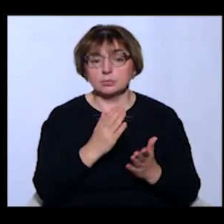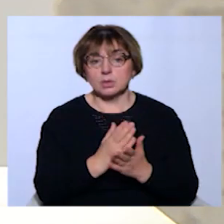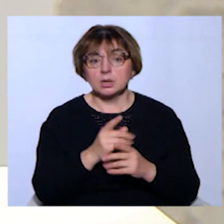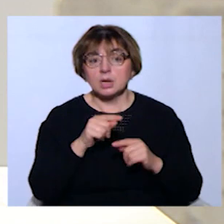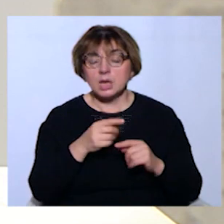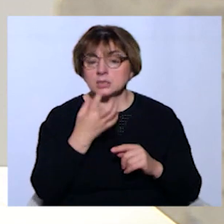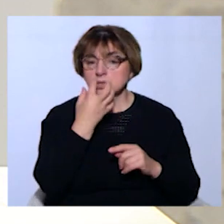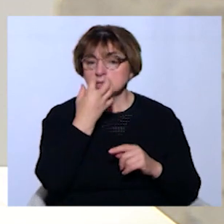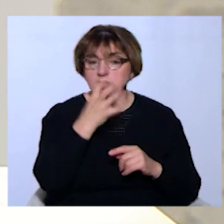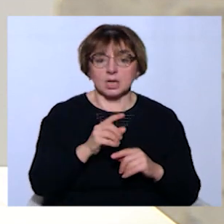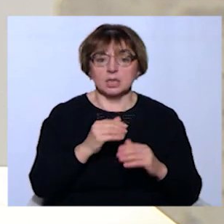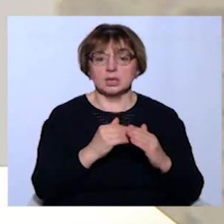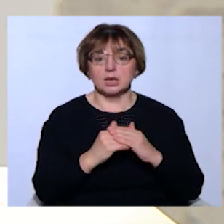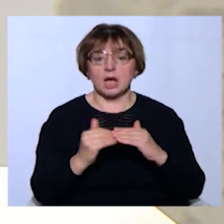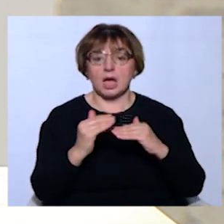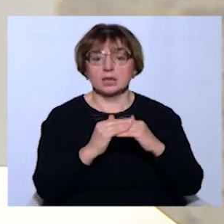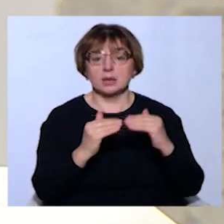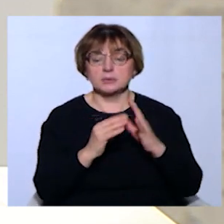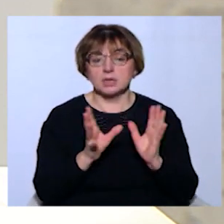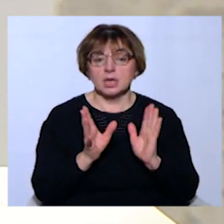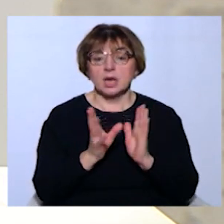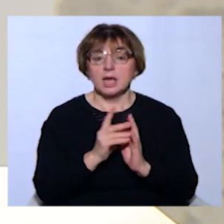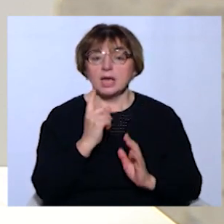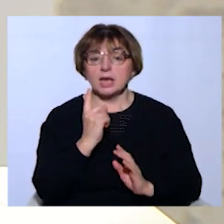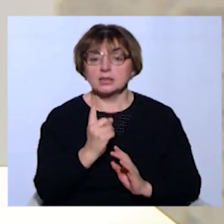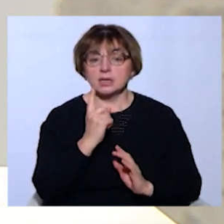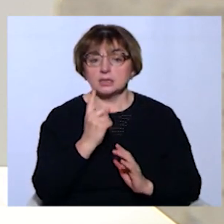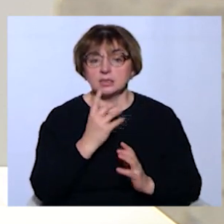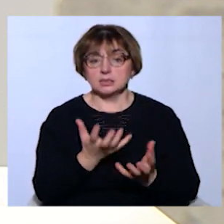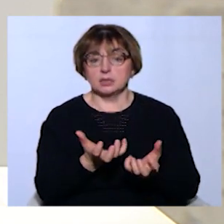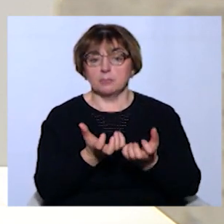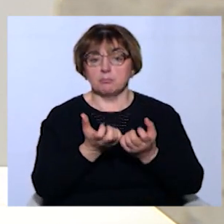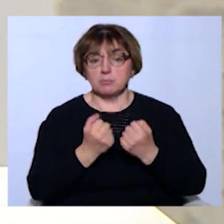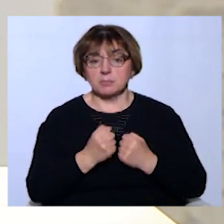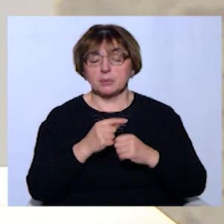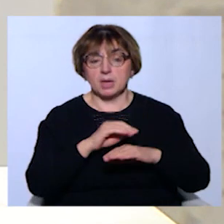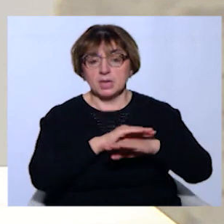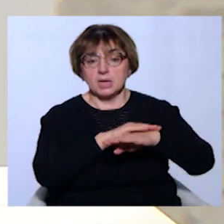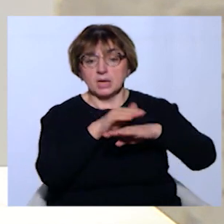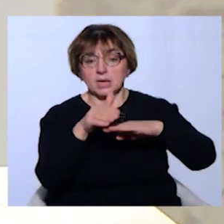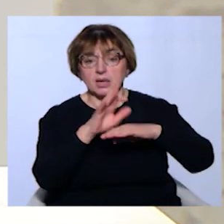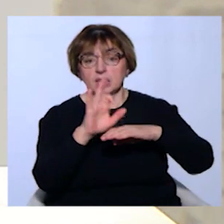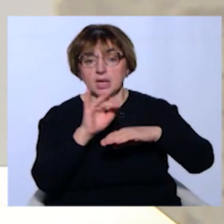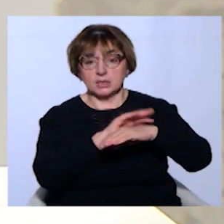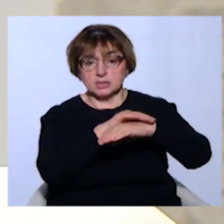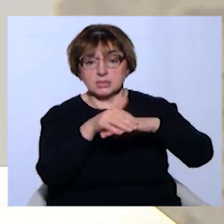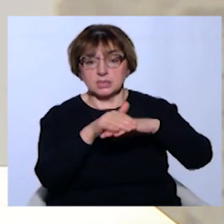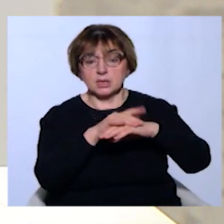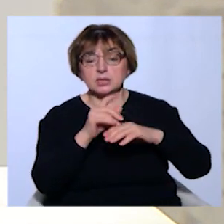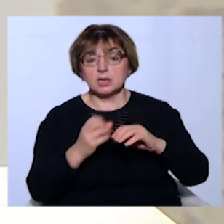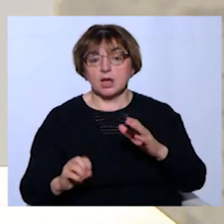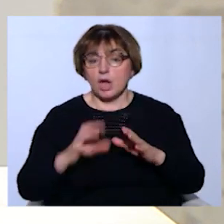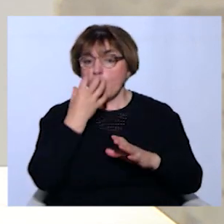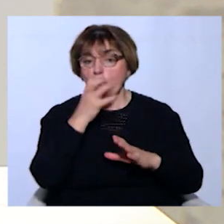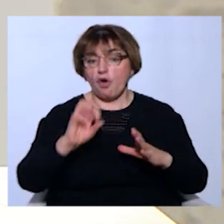ეს გავარვარებული ქანების ერთადერთი მომწოდებელი ჩვენთვის, ანუ ქერქზე, ზედაპირზე არის